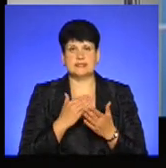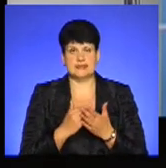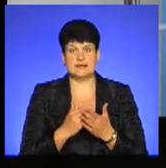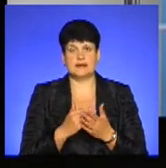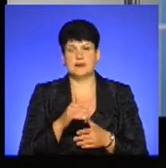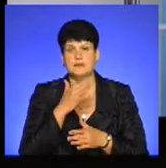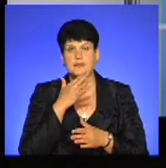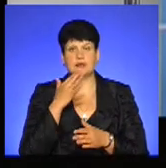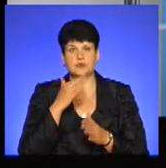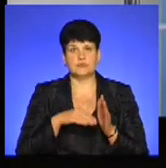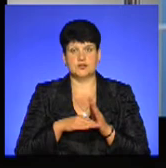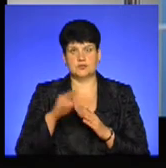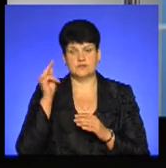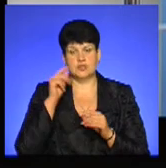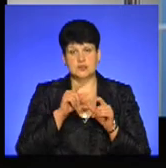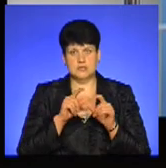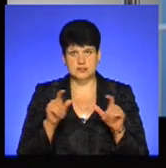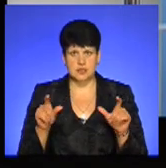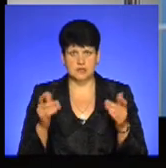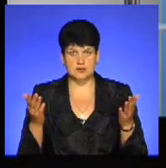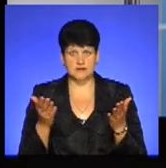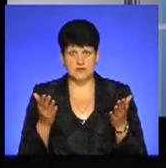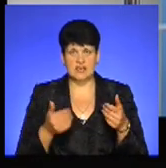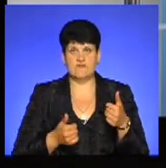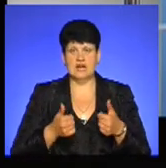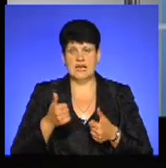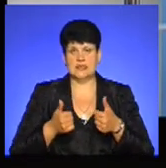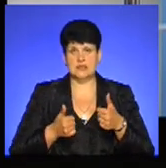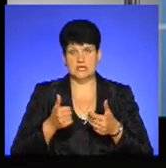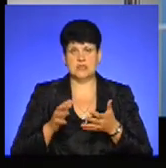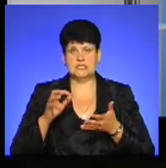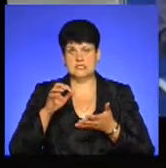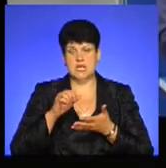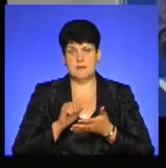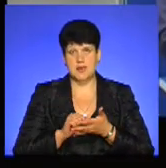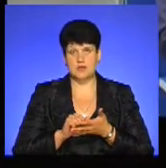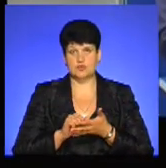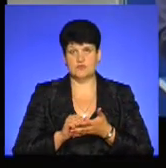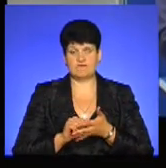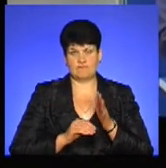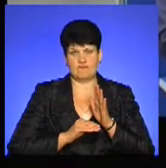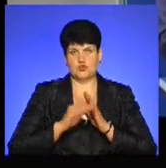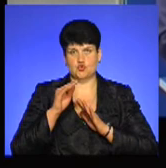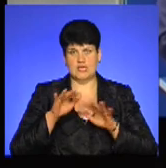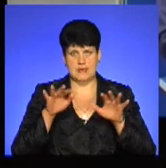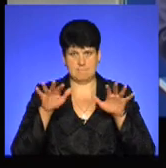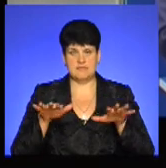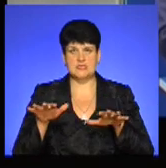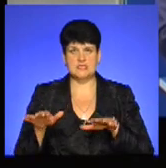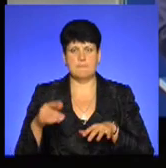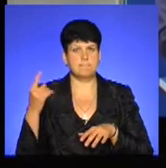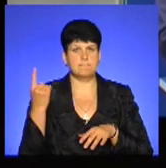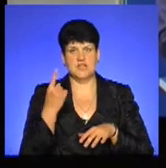чимало вищих навчальних закладів, які у рейтингах займають високі місця і перші